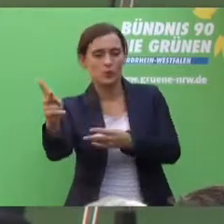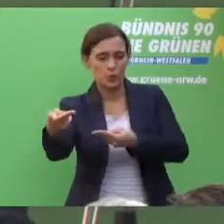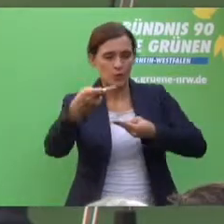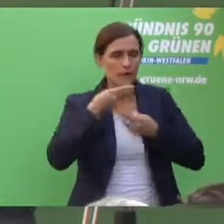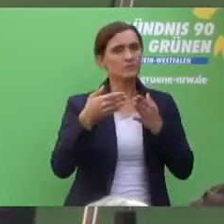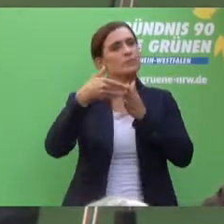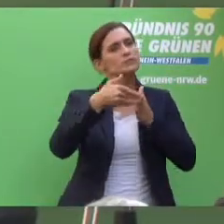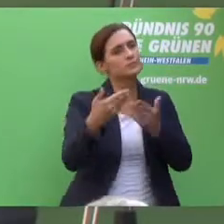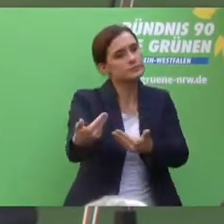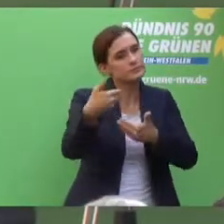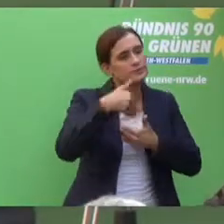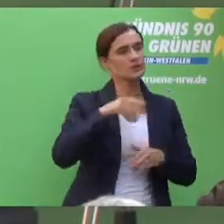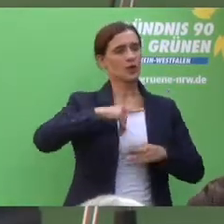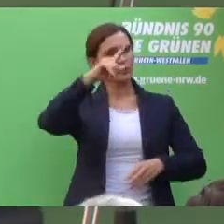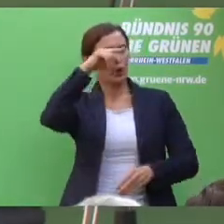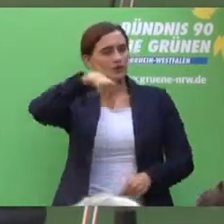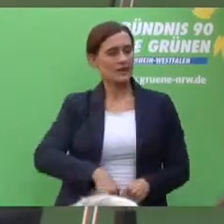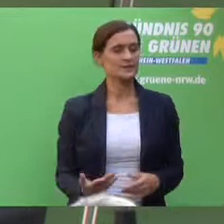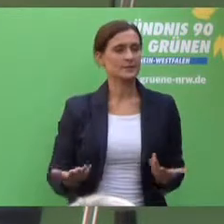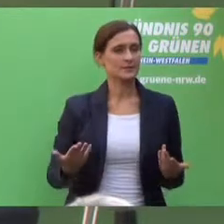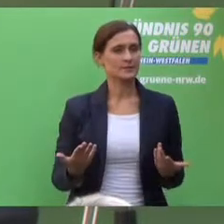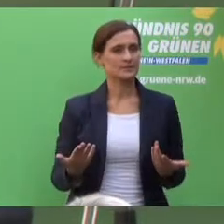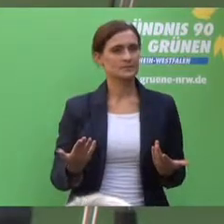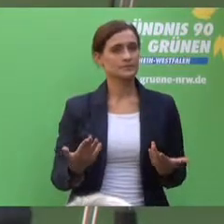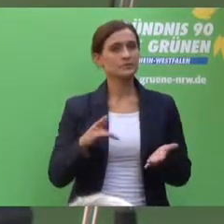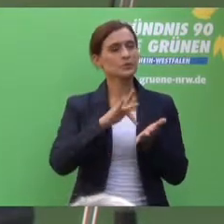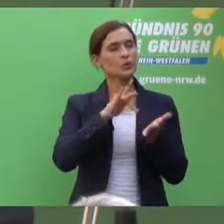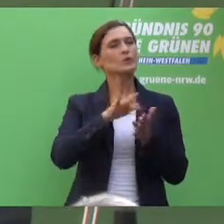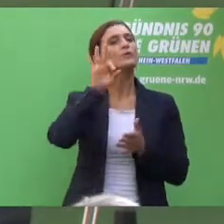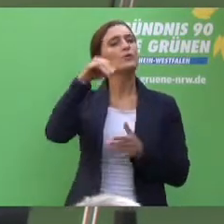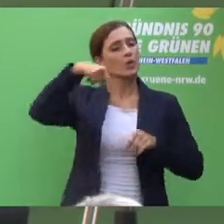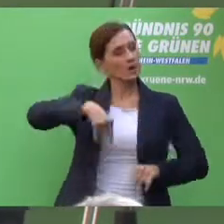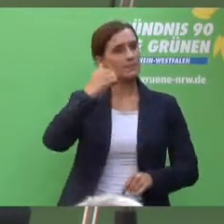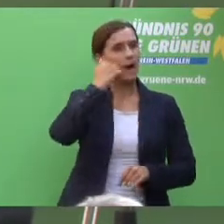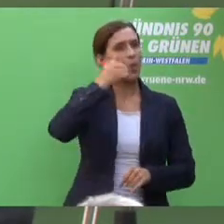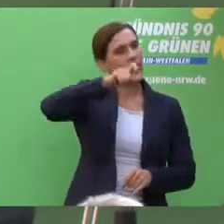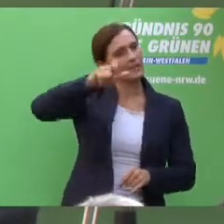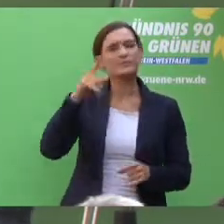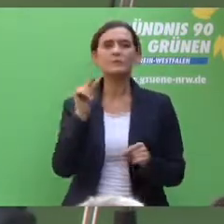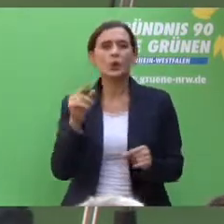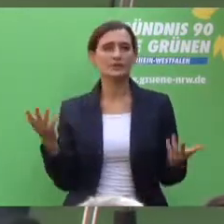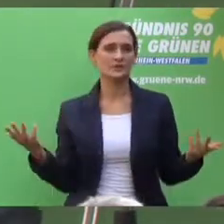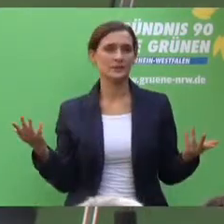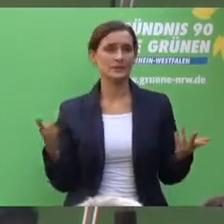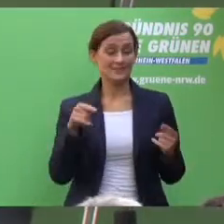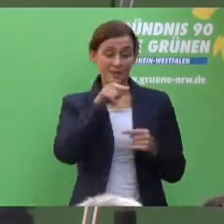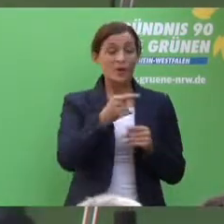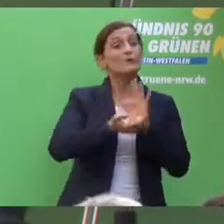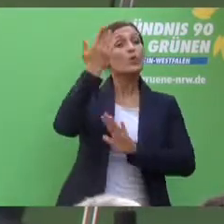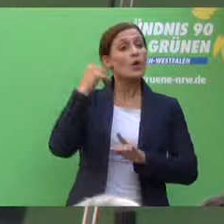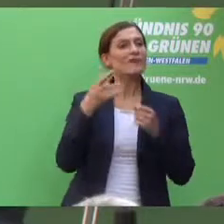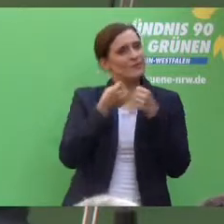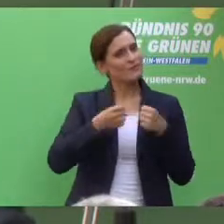weiß am besten von uns, was das für die Landwirte heißt. Landwirte, die mal freie Bauern